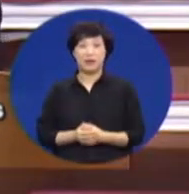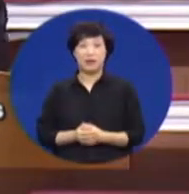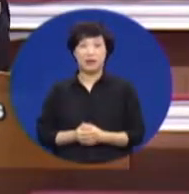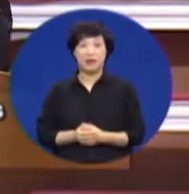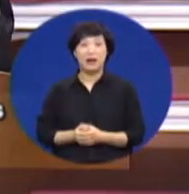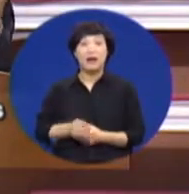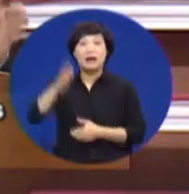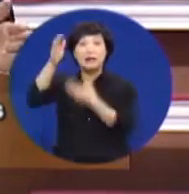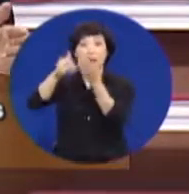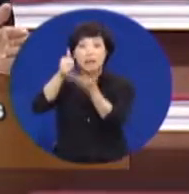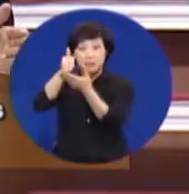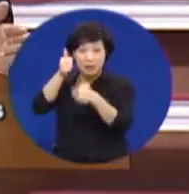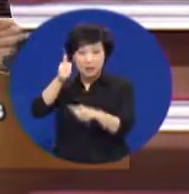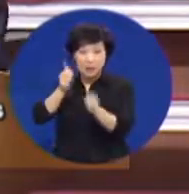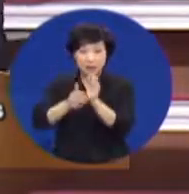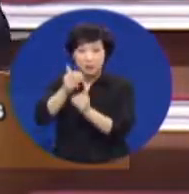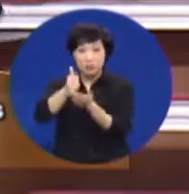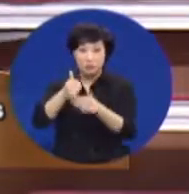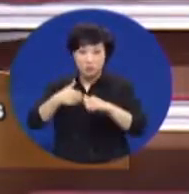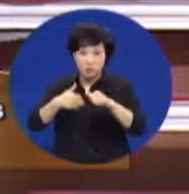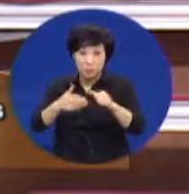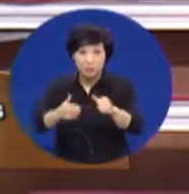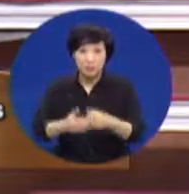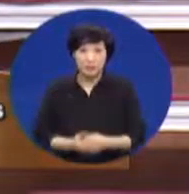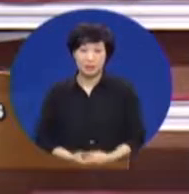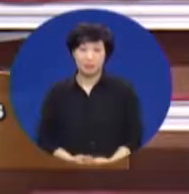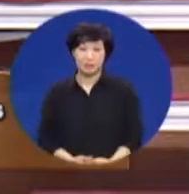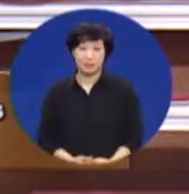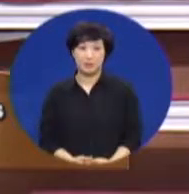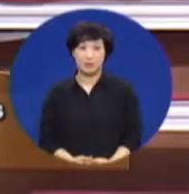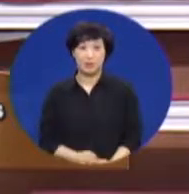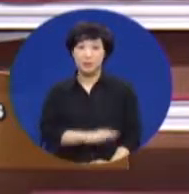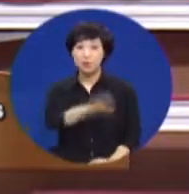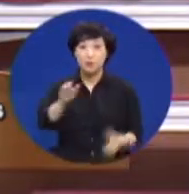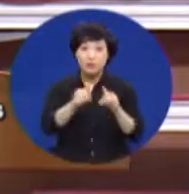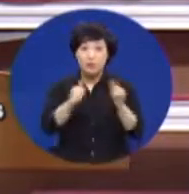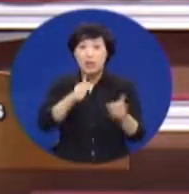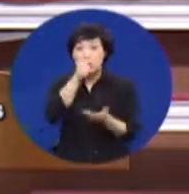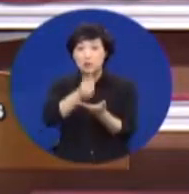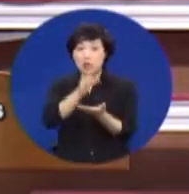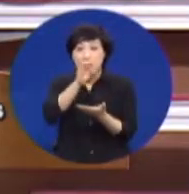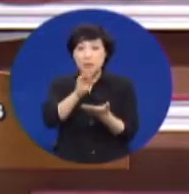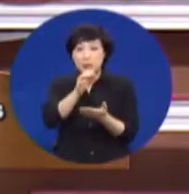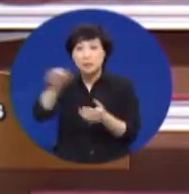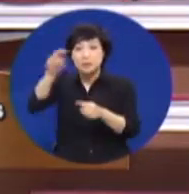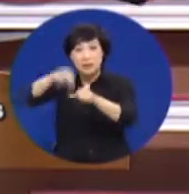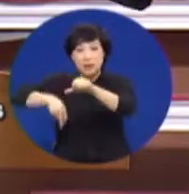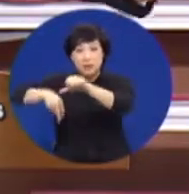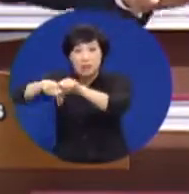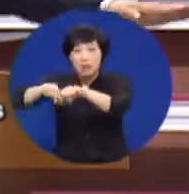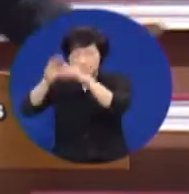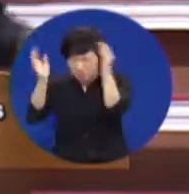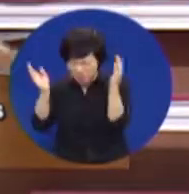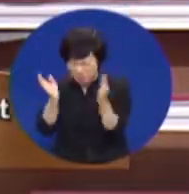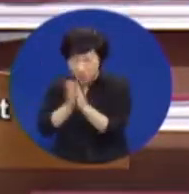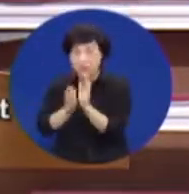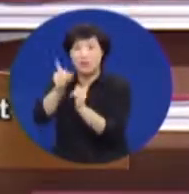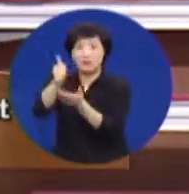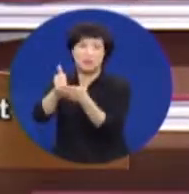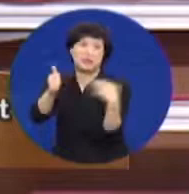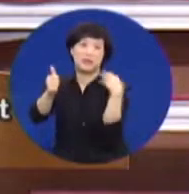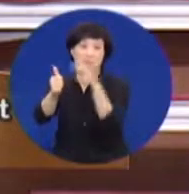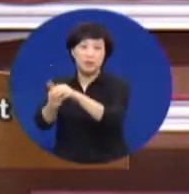하나님은 자기 아들을 보내서 우리 죄값을 십자가로 다